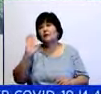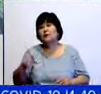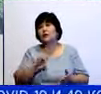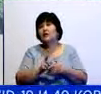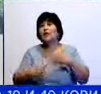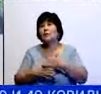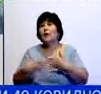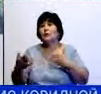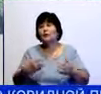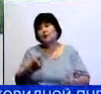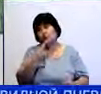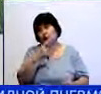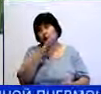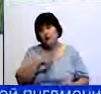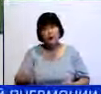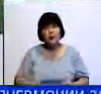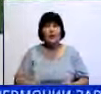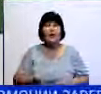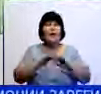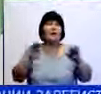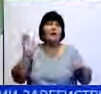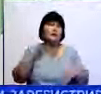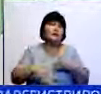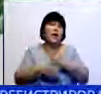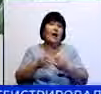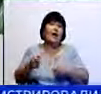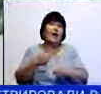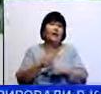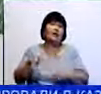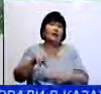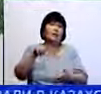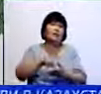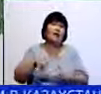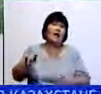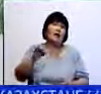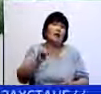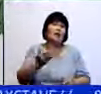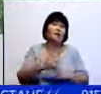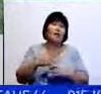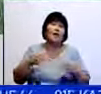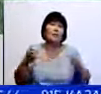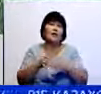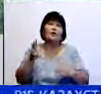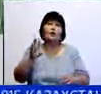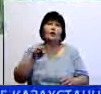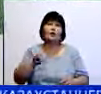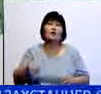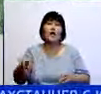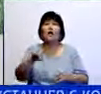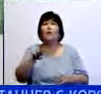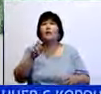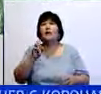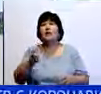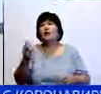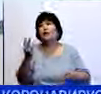помогать друг другу в трудную минуту. Ребят пришли поддержать аким района, представители районного филиала партии Нур Отан, районного